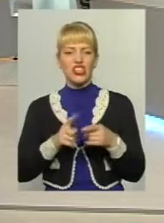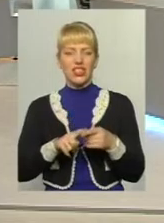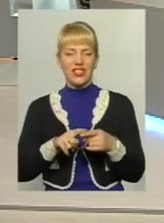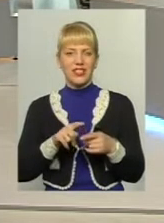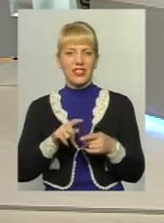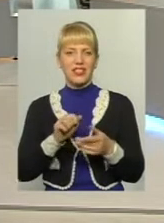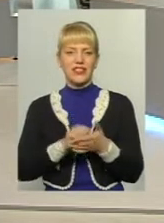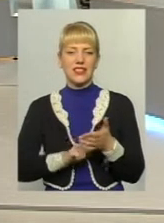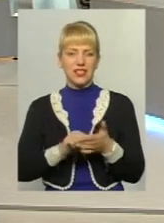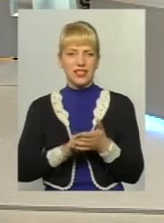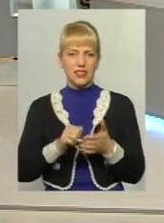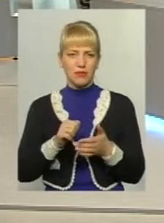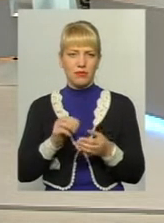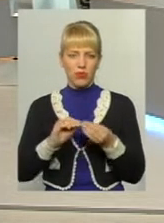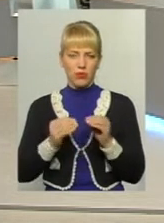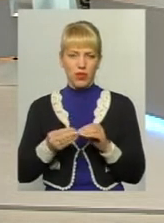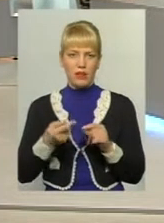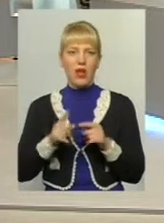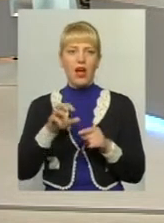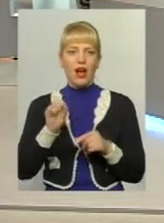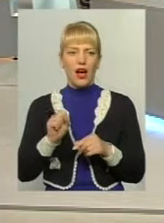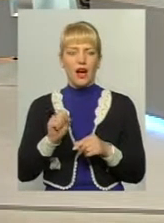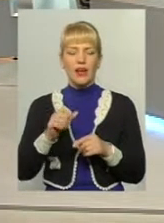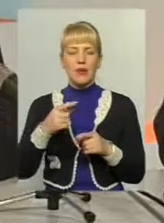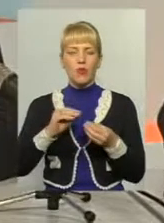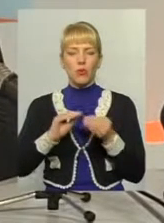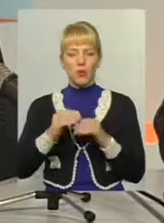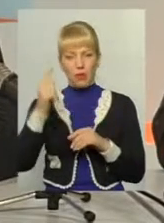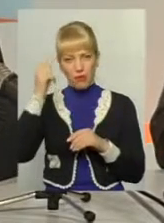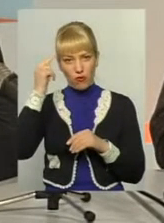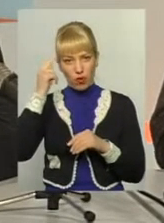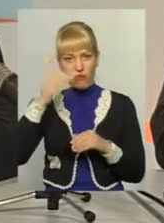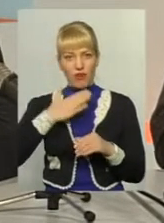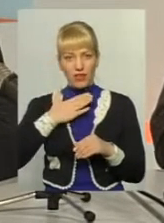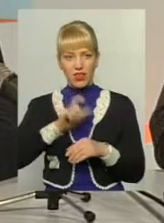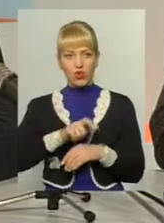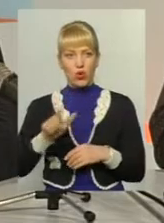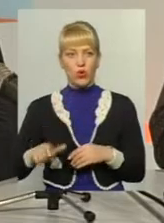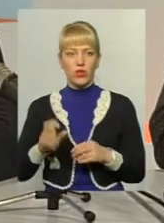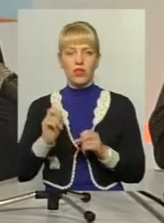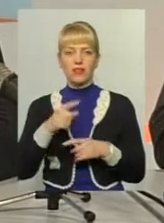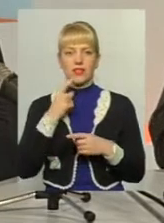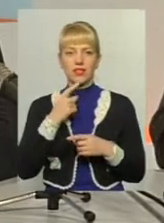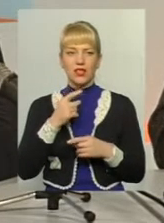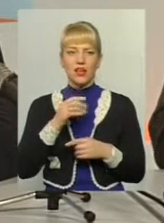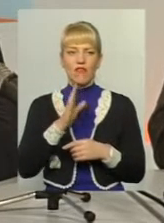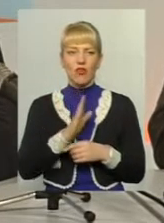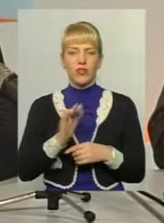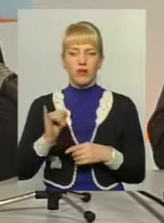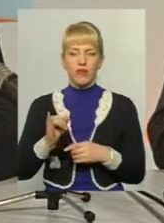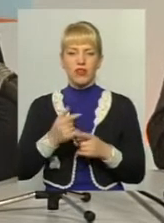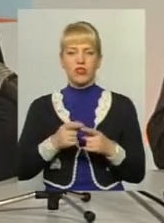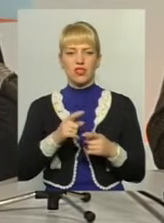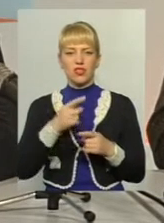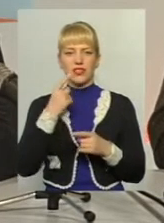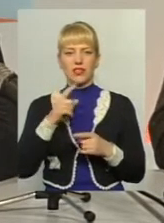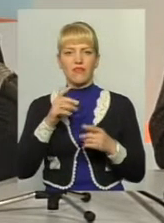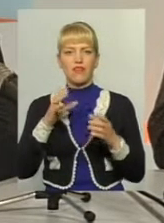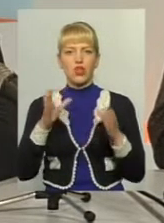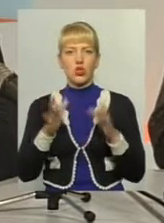чогось, якщо там, але знаєте, якщо мати ціль, то люба проблема вирішується. Просто когось вони зупиняють, все ж